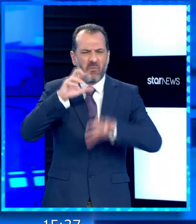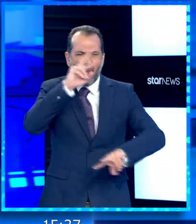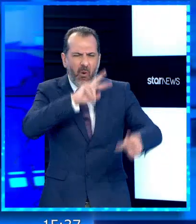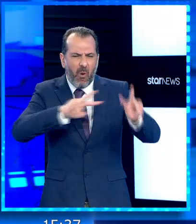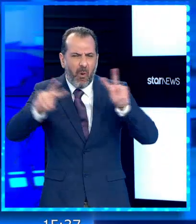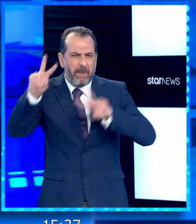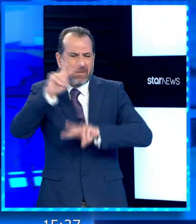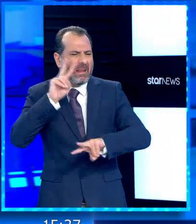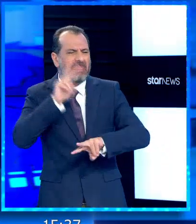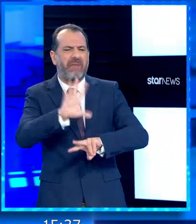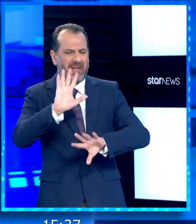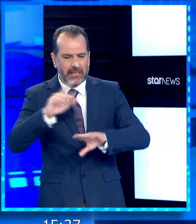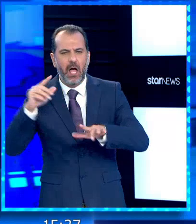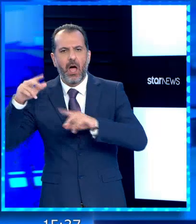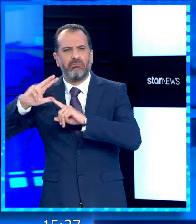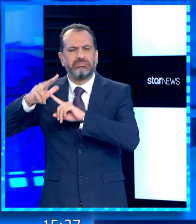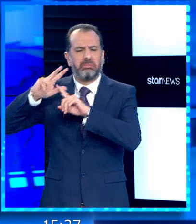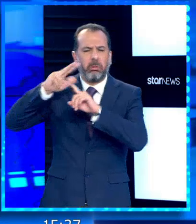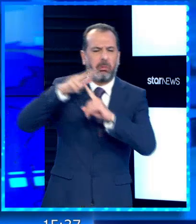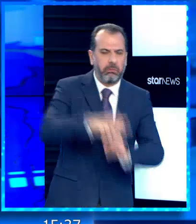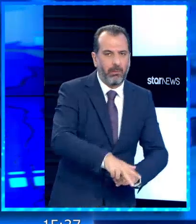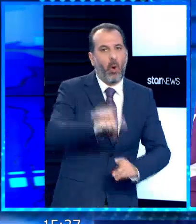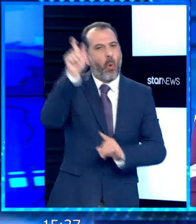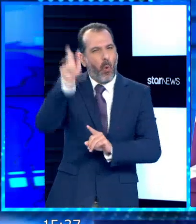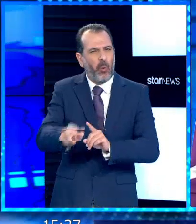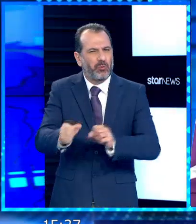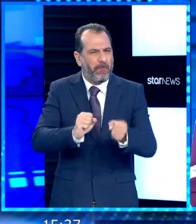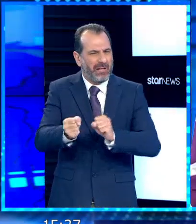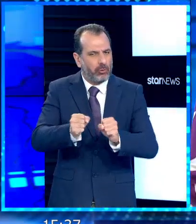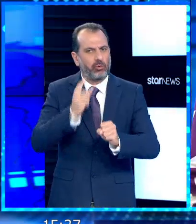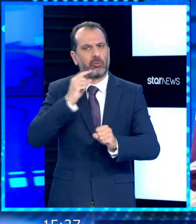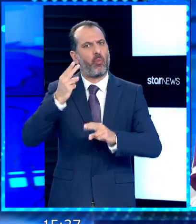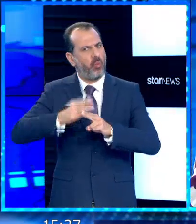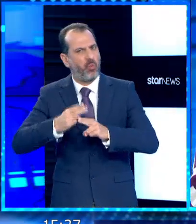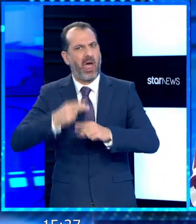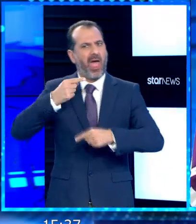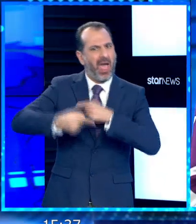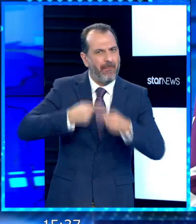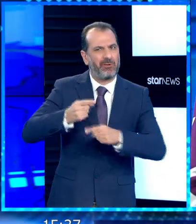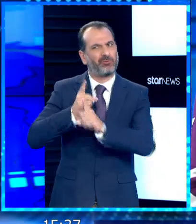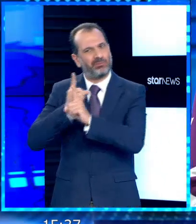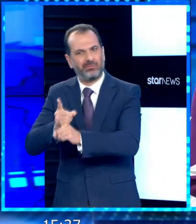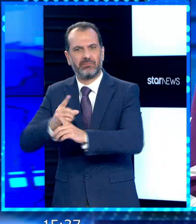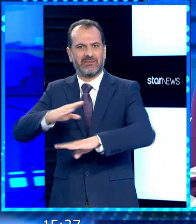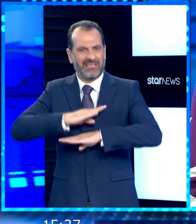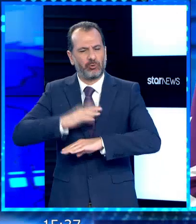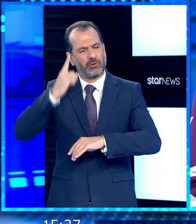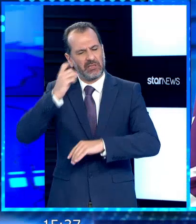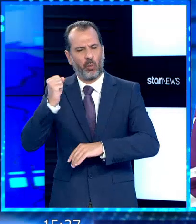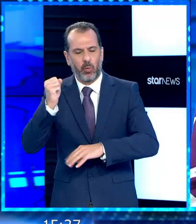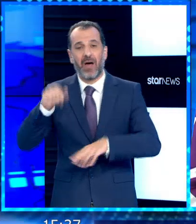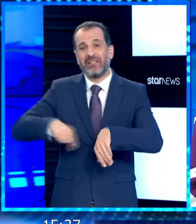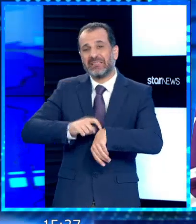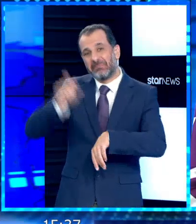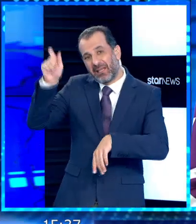εξαιρετικά έμπειρος με καριέρα στις ένοπλες δυνάμεις και η απεσταλμένη μας Βαλεντίνα Καραγεωργίου είναι μαζί μας για να μας μεταφέρεις, Βαλεντίνα, όλες τις